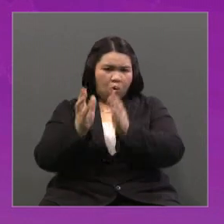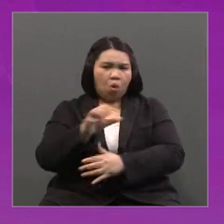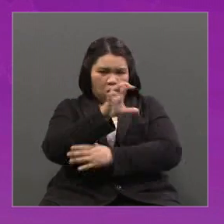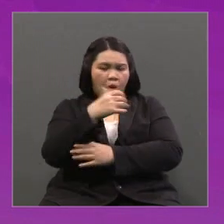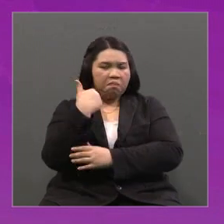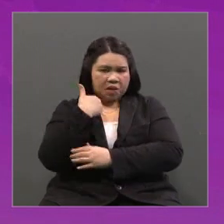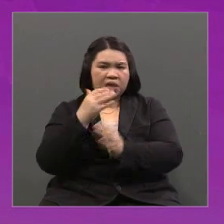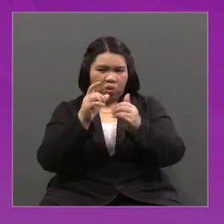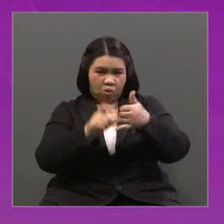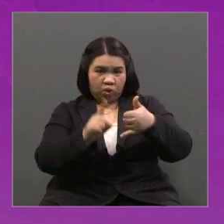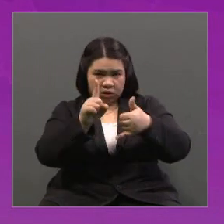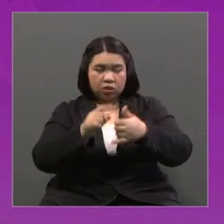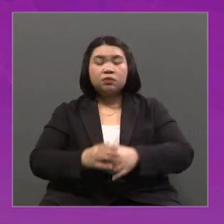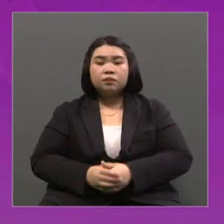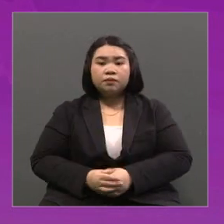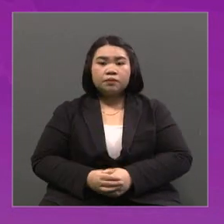ลวงได้1คนด้วยกันค่ะ